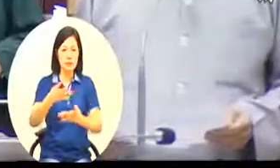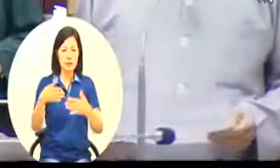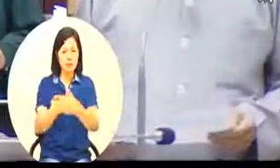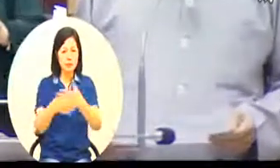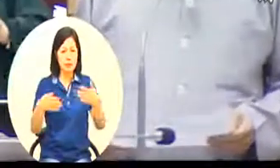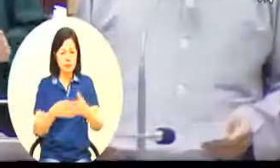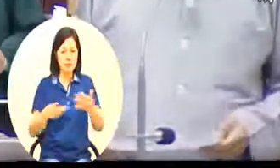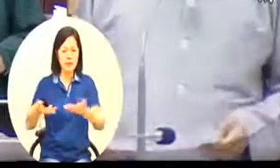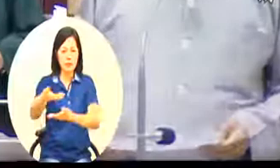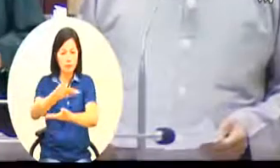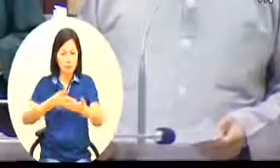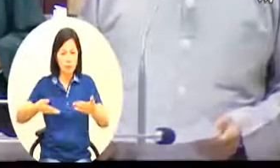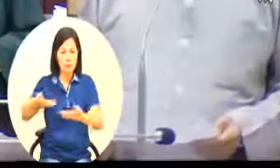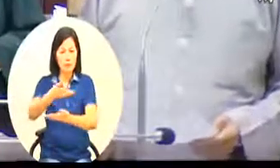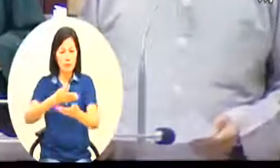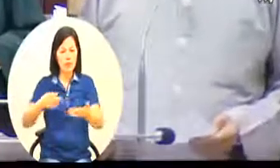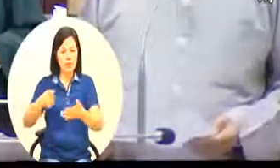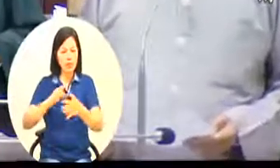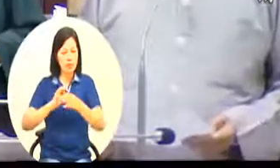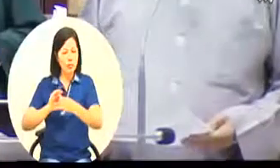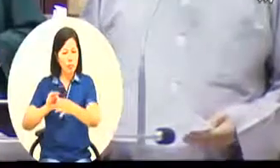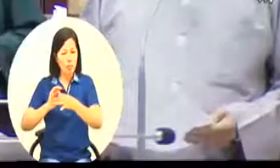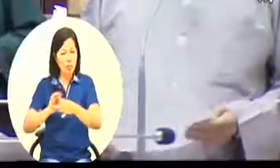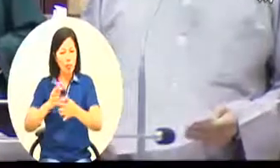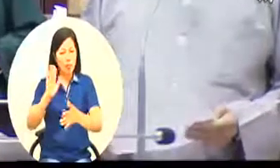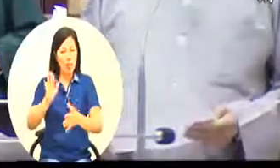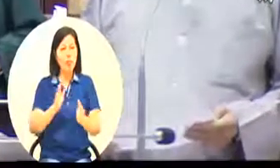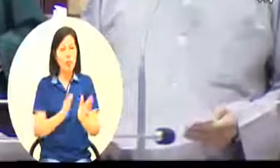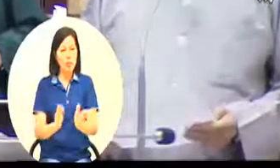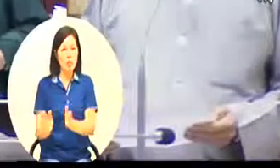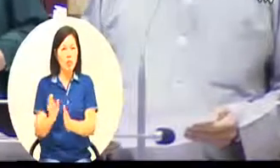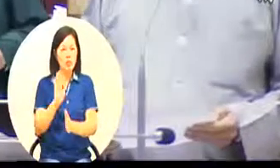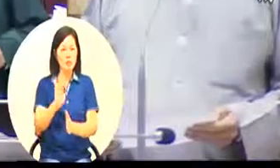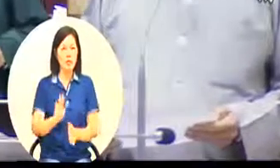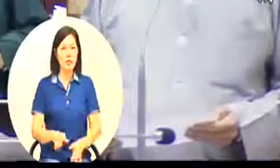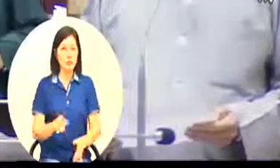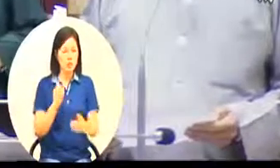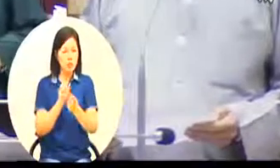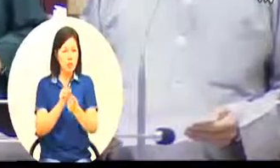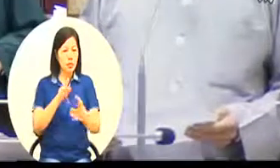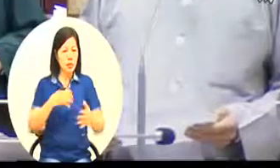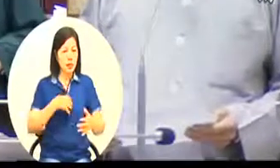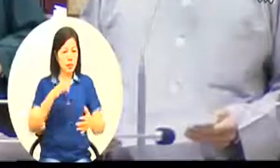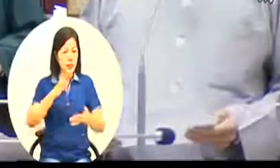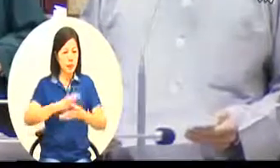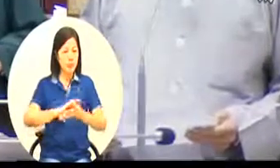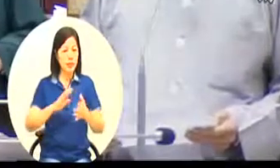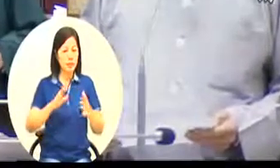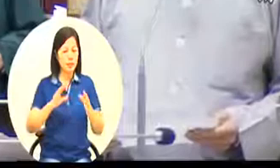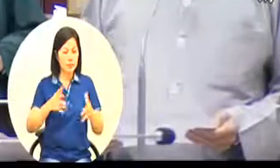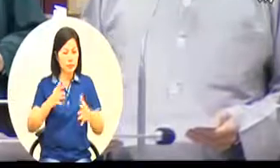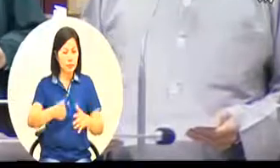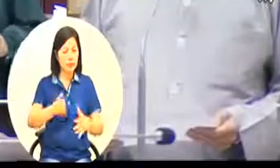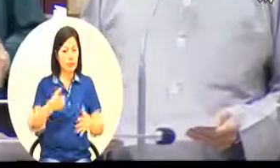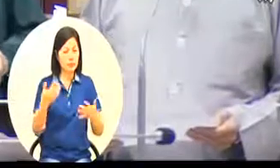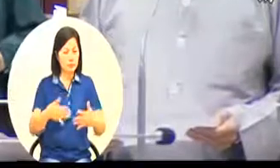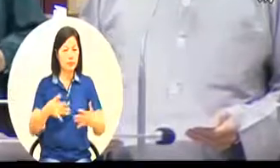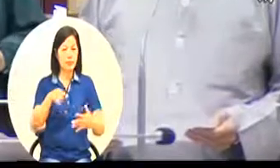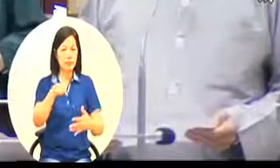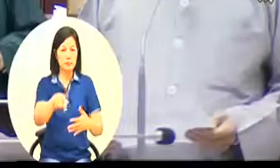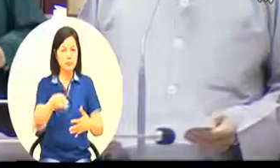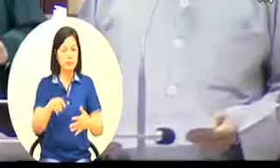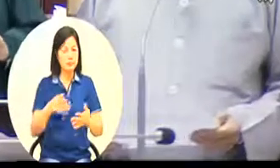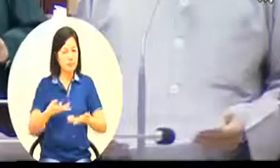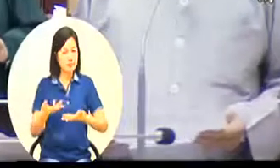心，我拢有伫处理，吼、哦，啊，我的看法就讲对阿扁总统的问题，吼、哦，啊，即、這个部